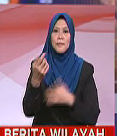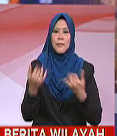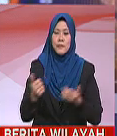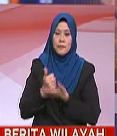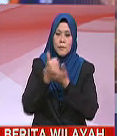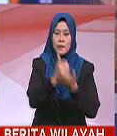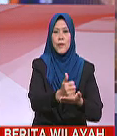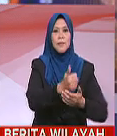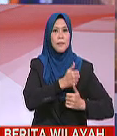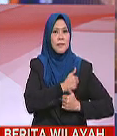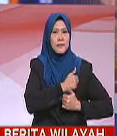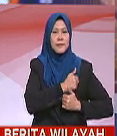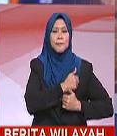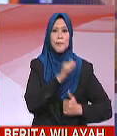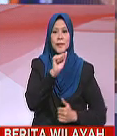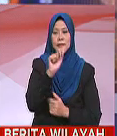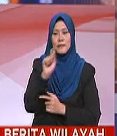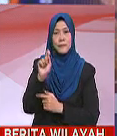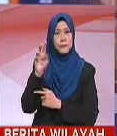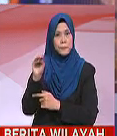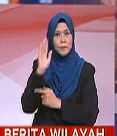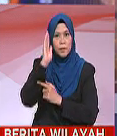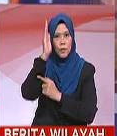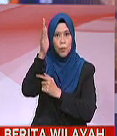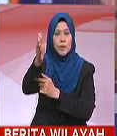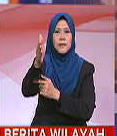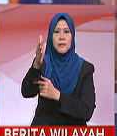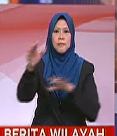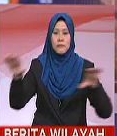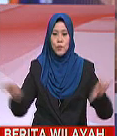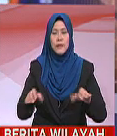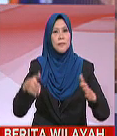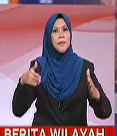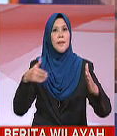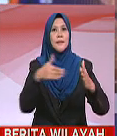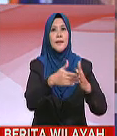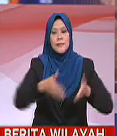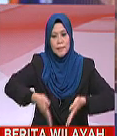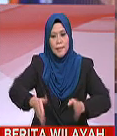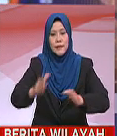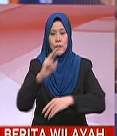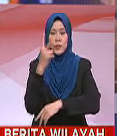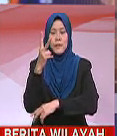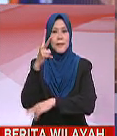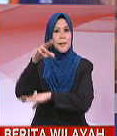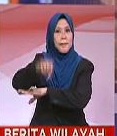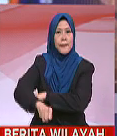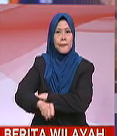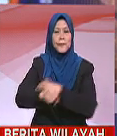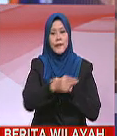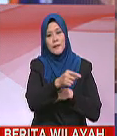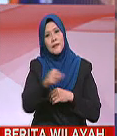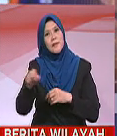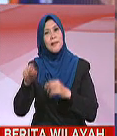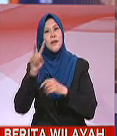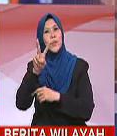dengan bantuannya angkatan tentera Malaysia IDM akan mendirikan sekatan itu bermula 12 tengah malam ini sehingga depan